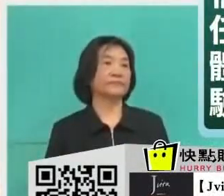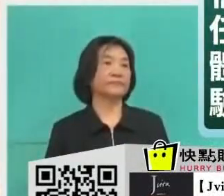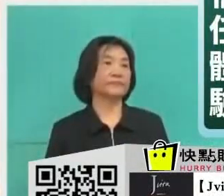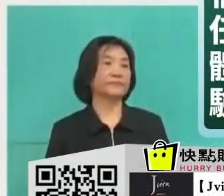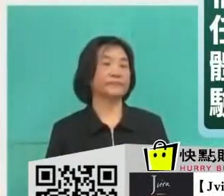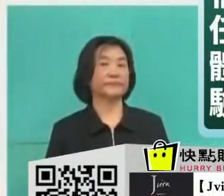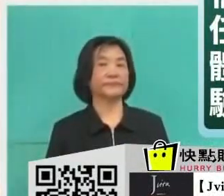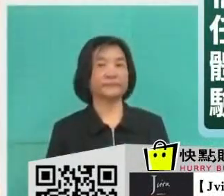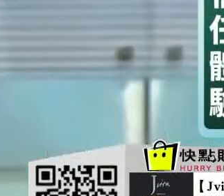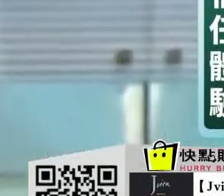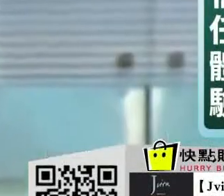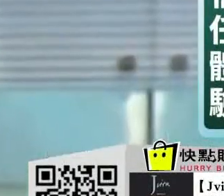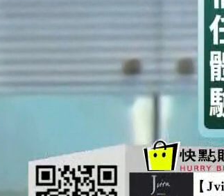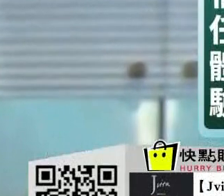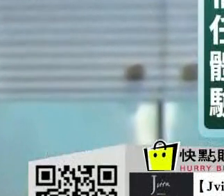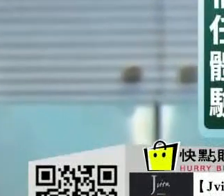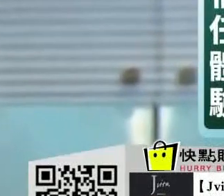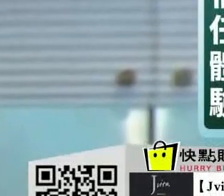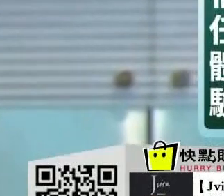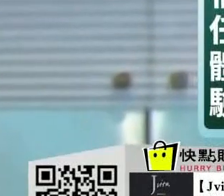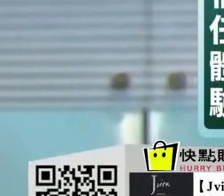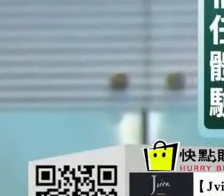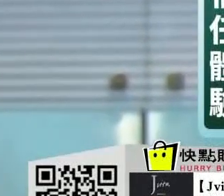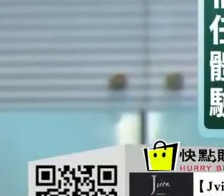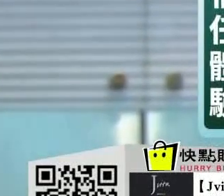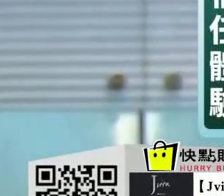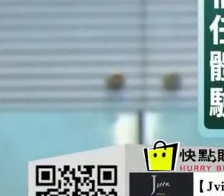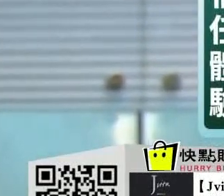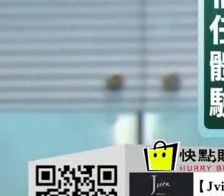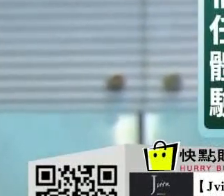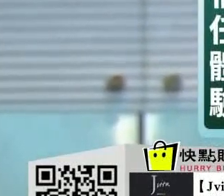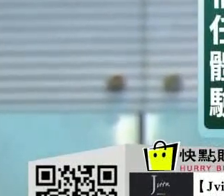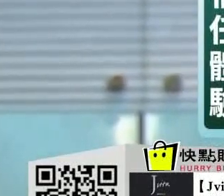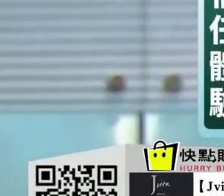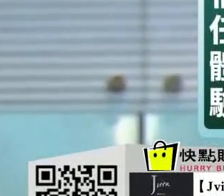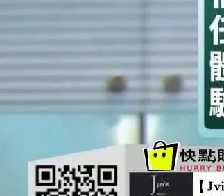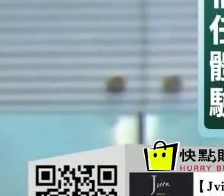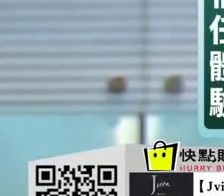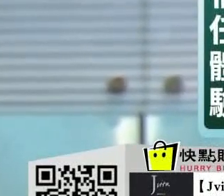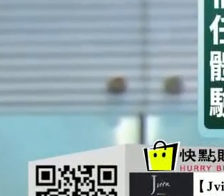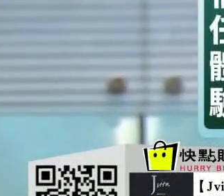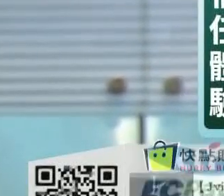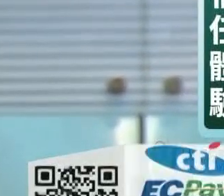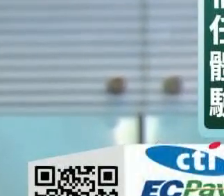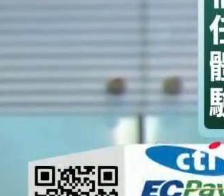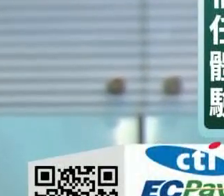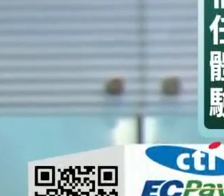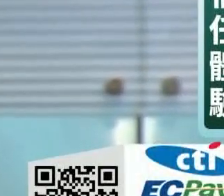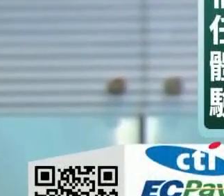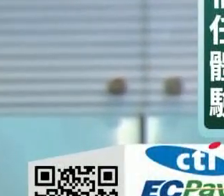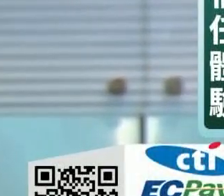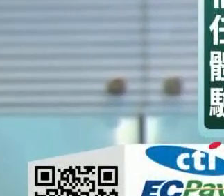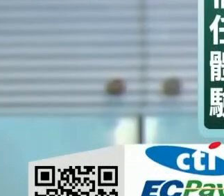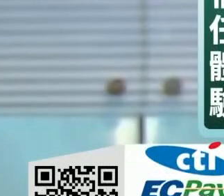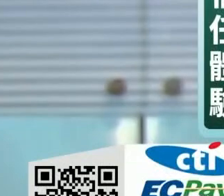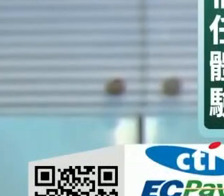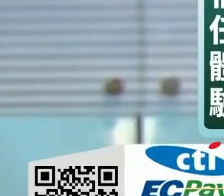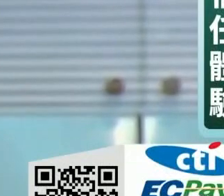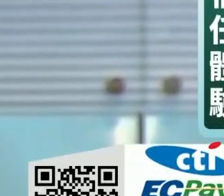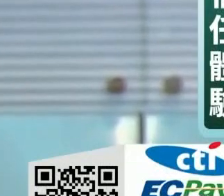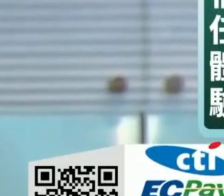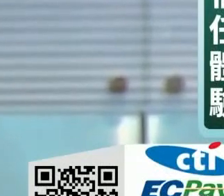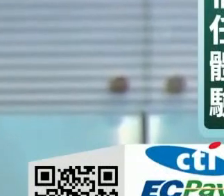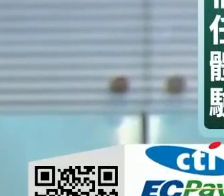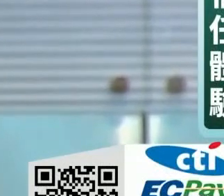空互杠互别苗头。 我们发放慰问金，每人10万，发放的对象是涉及在本市因